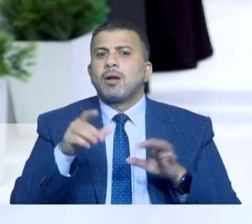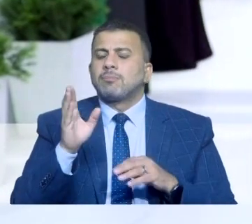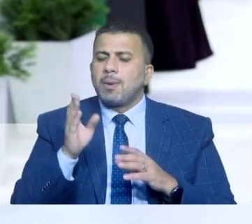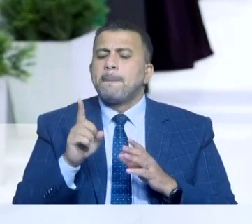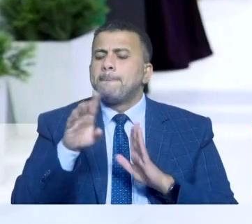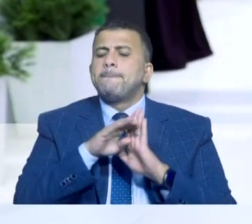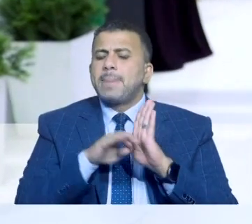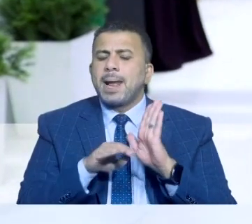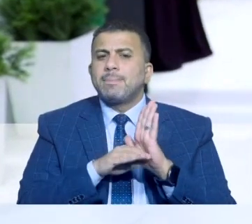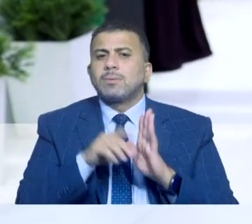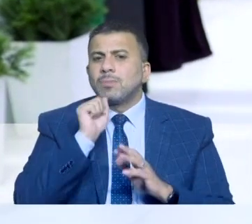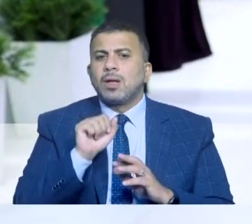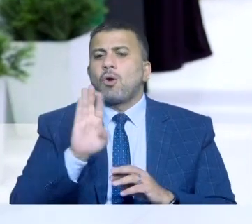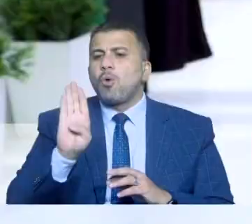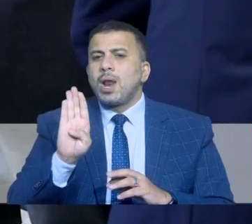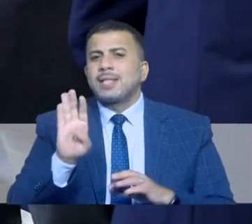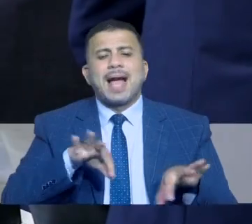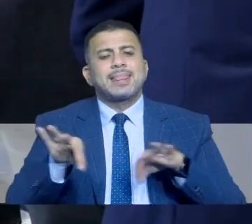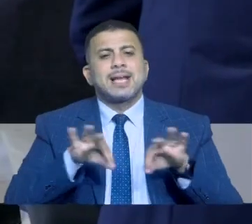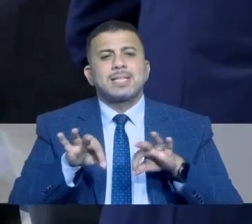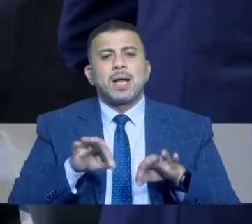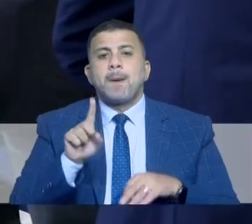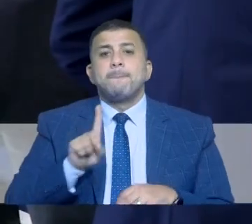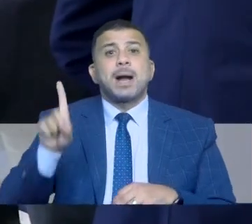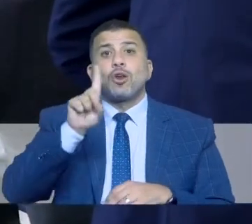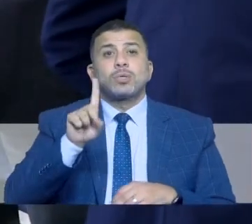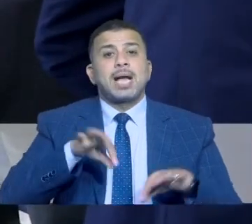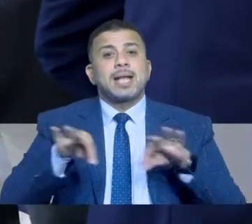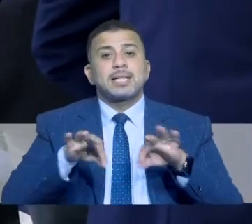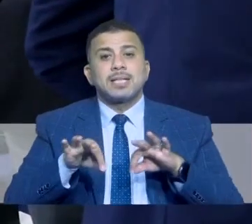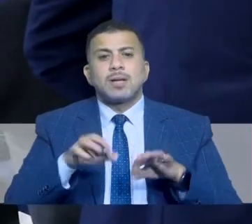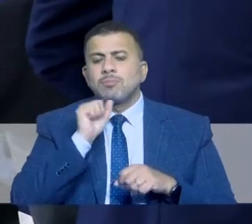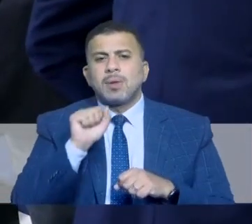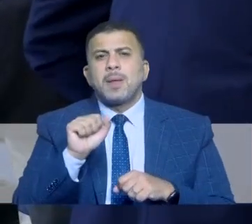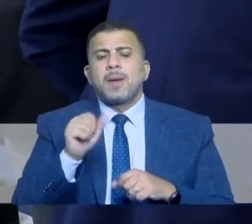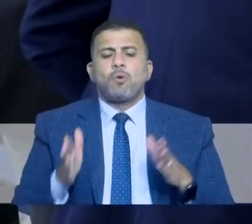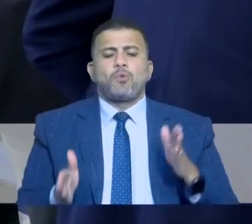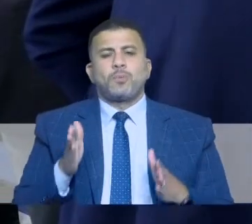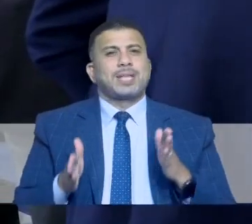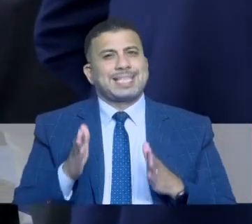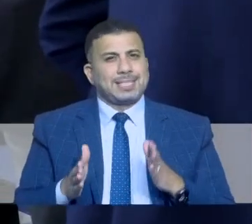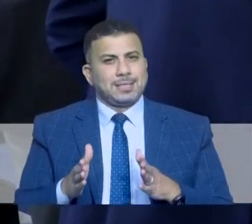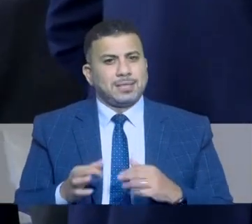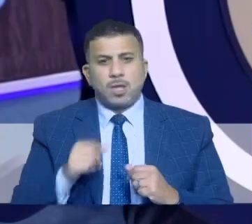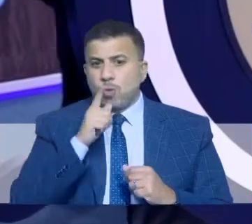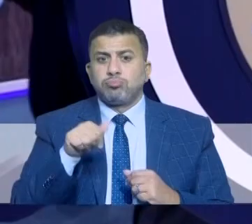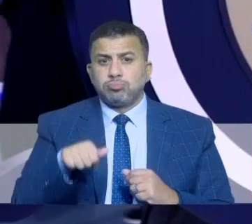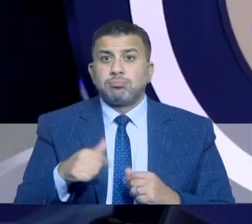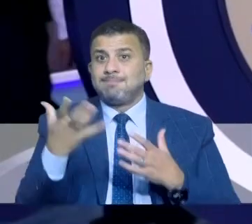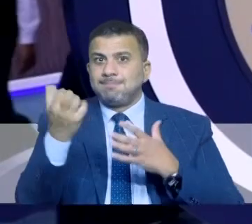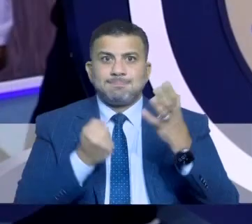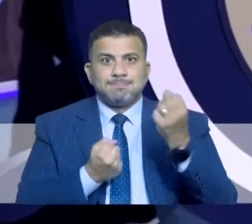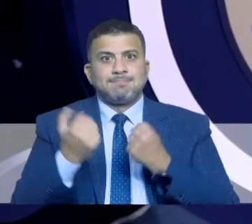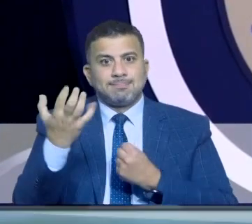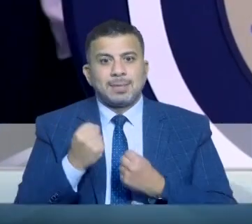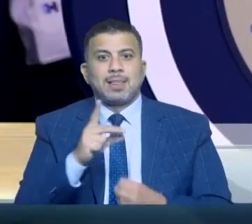عندنا برنامج جديد في كلية الهندسة اللي هي بكالوريوس الهندسة في الميكاترونكس والروبوتكس. نحاول نستقطب أكبر